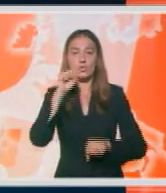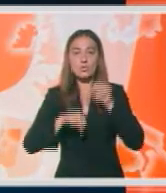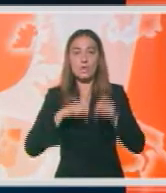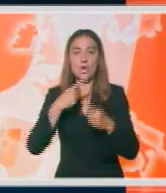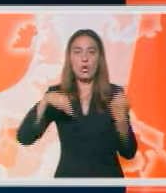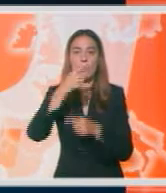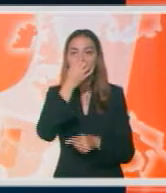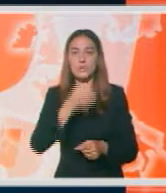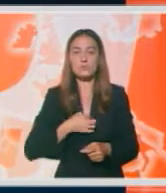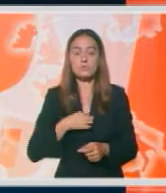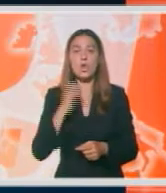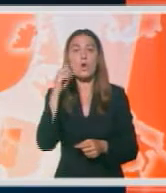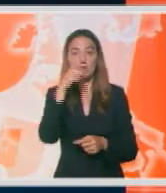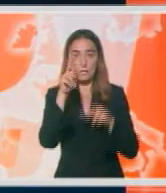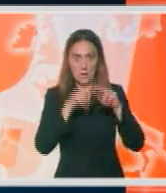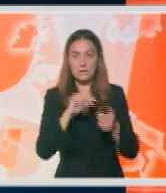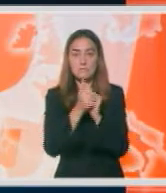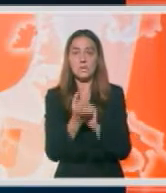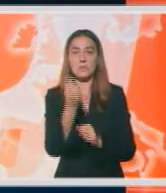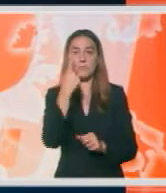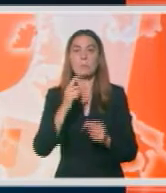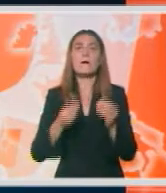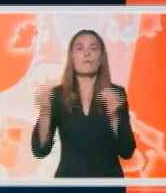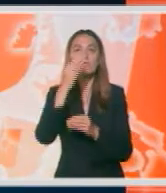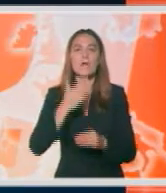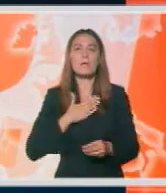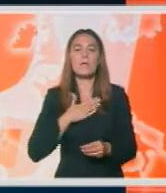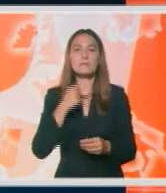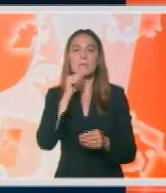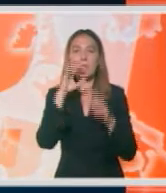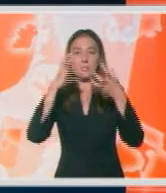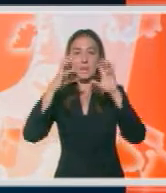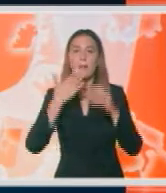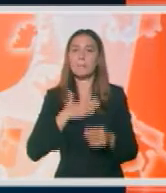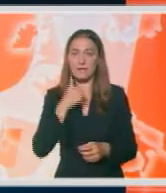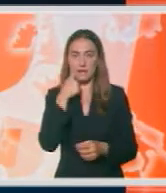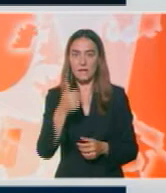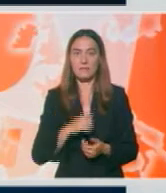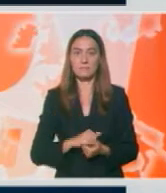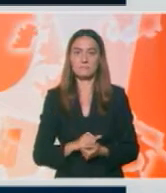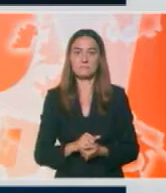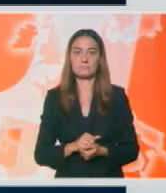oko Francuske. O tome i ostalim sportskim događajima više na našim internet stranama. Prijetan dan.